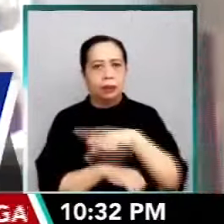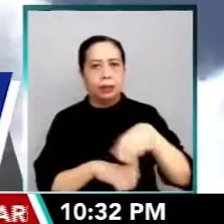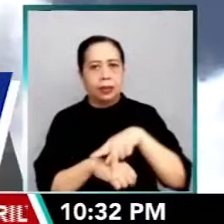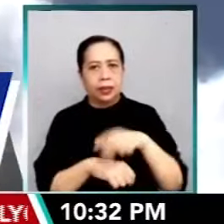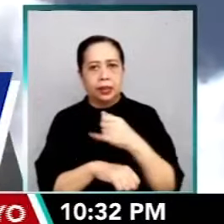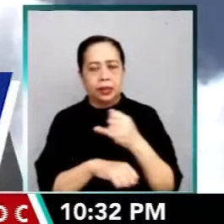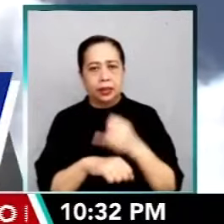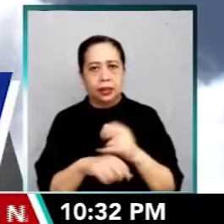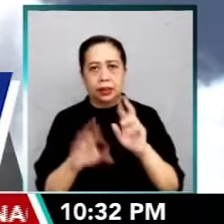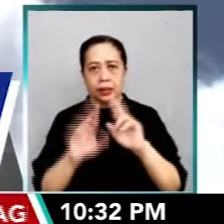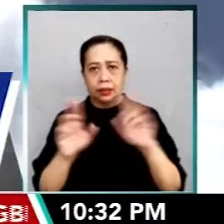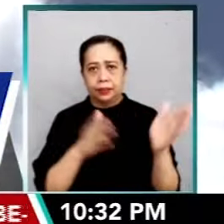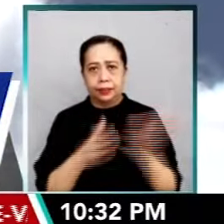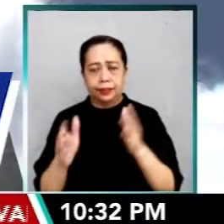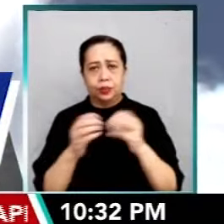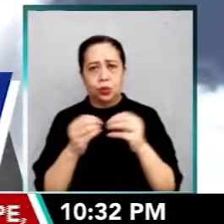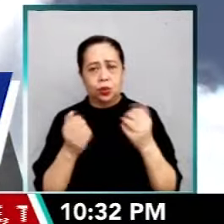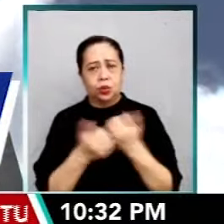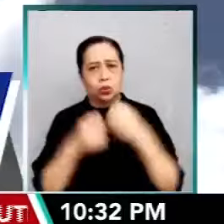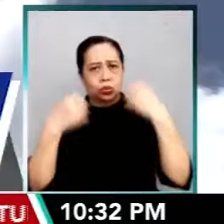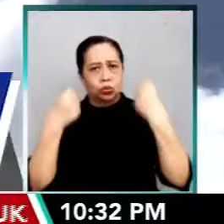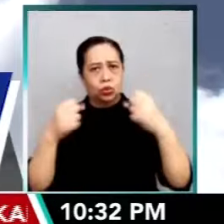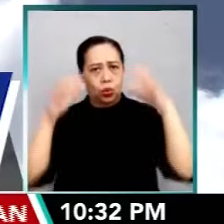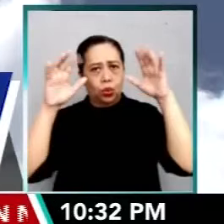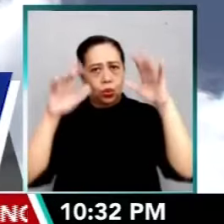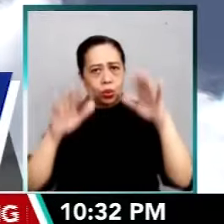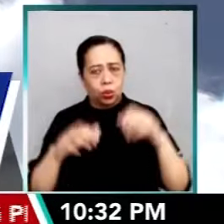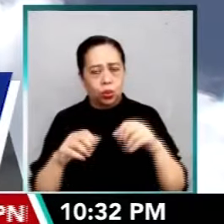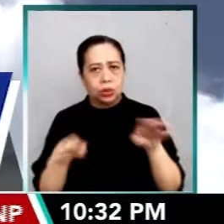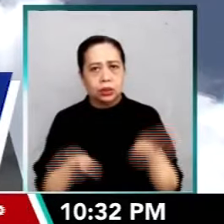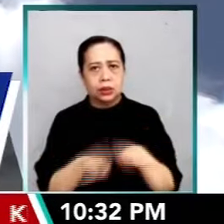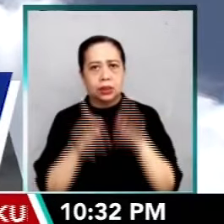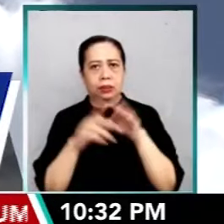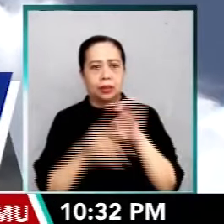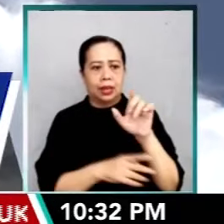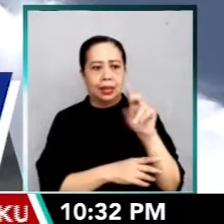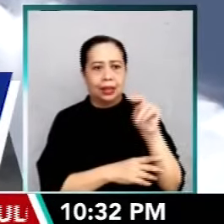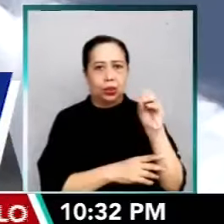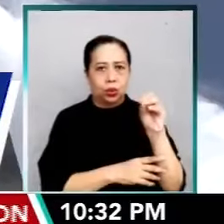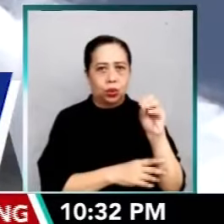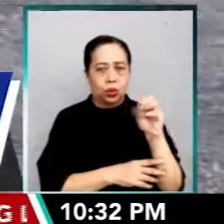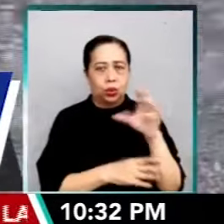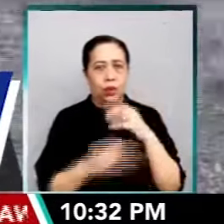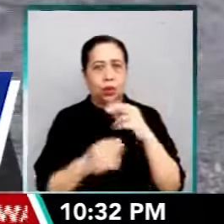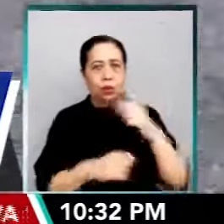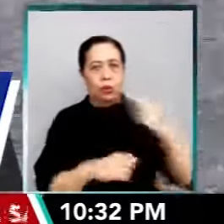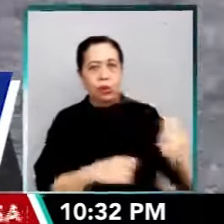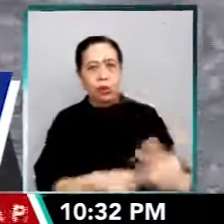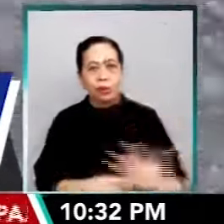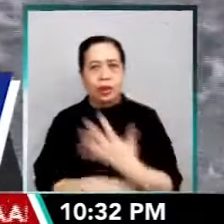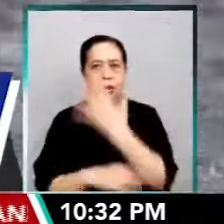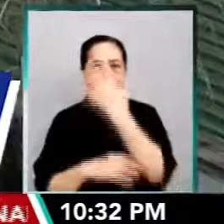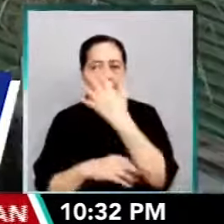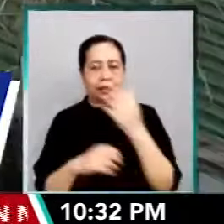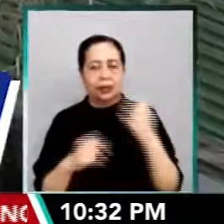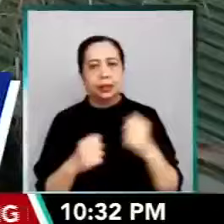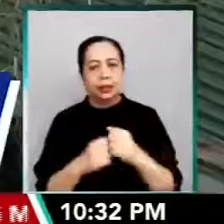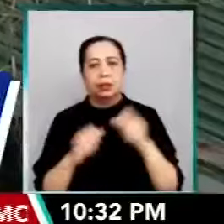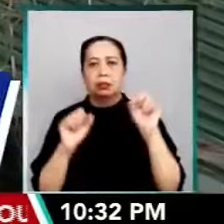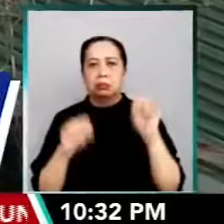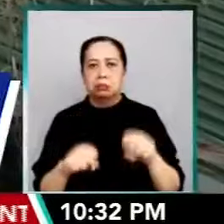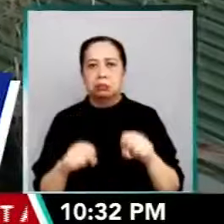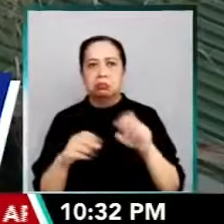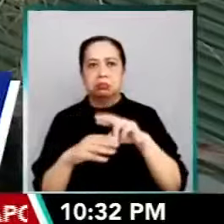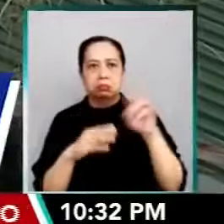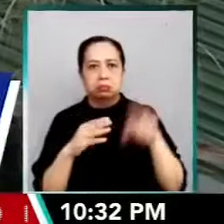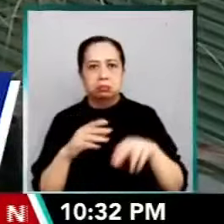sa matitinding pag-ulan kapag nagsabay ang El Niño at hanging habagat. Posible raw magresulta yan sa pagbaha at